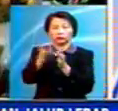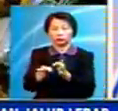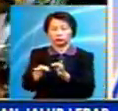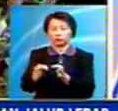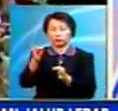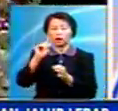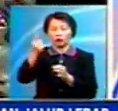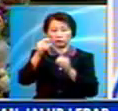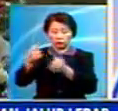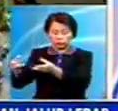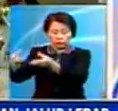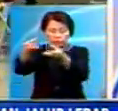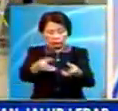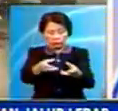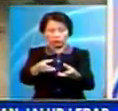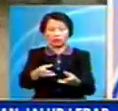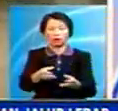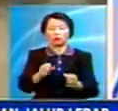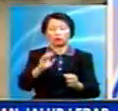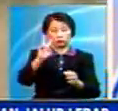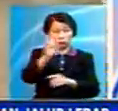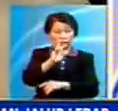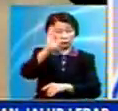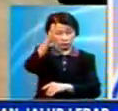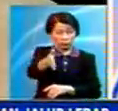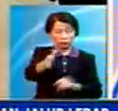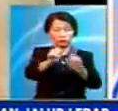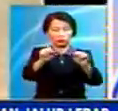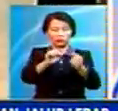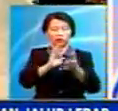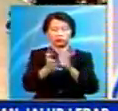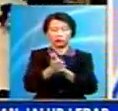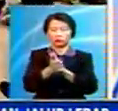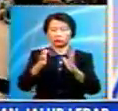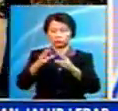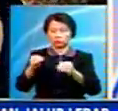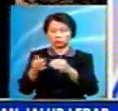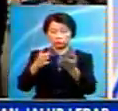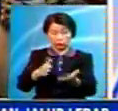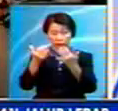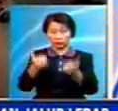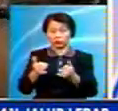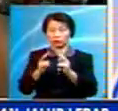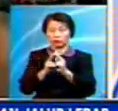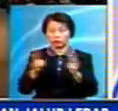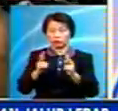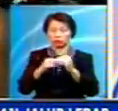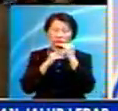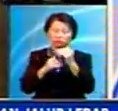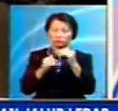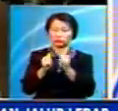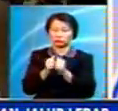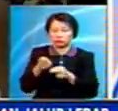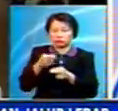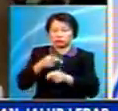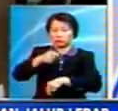ini, hanya boleh diserahkan pada lusa, iaitu Selasa. Jadi proses pengurusan mayat ketika ini agak terhad dan juga